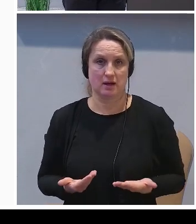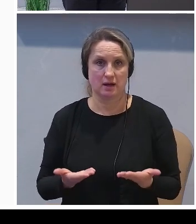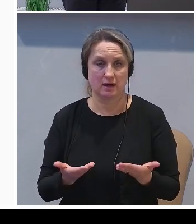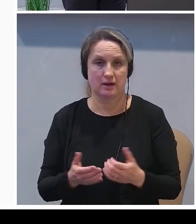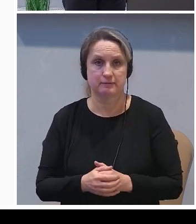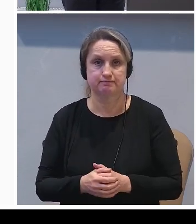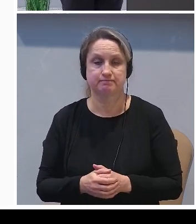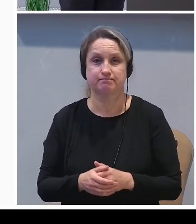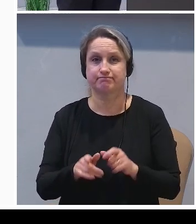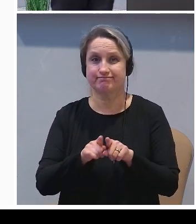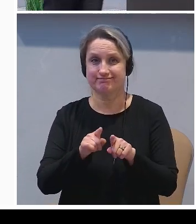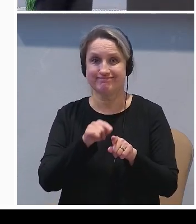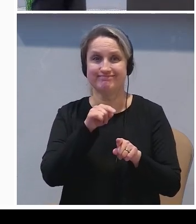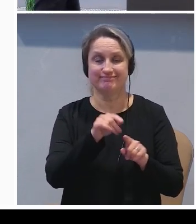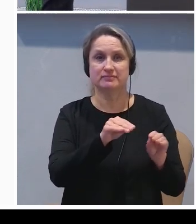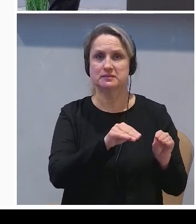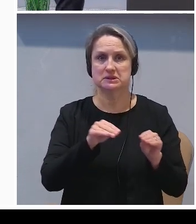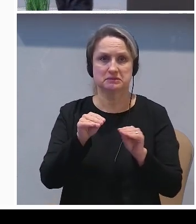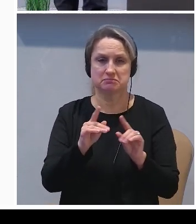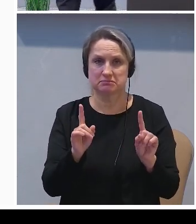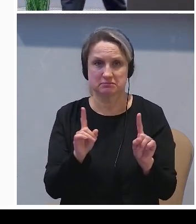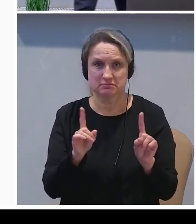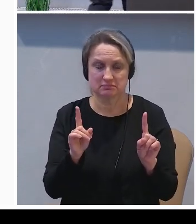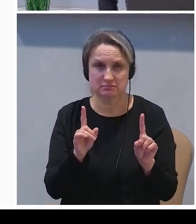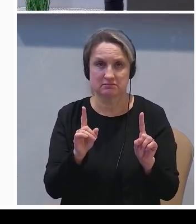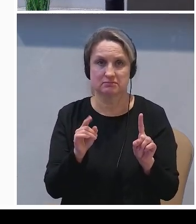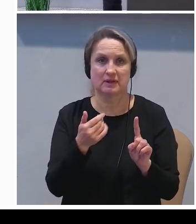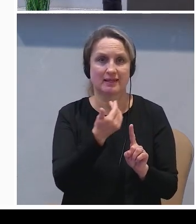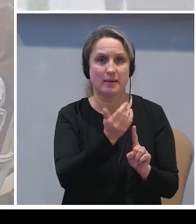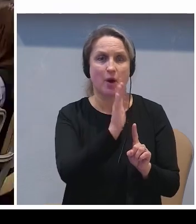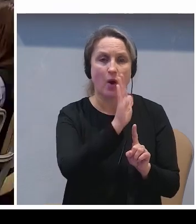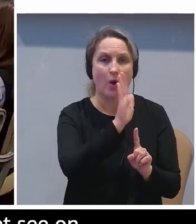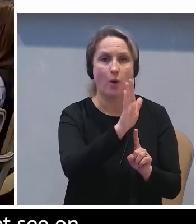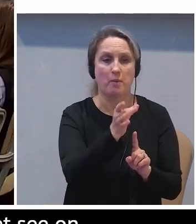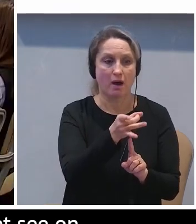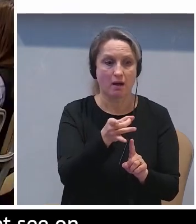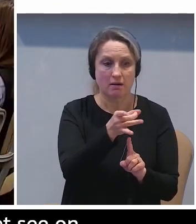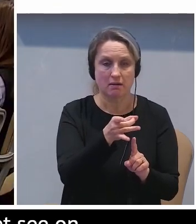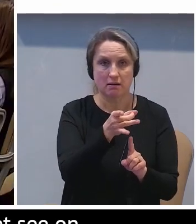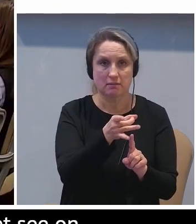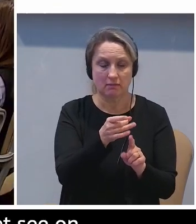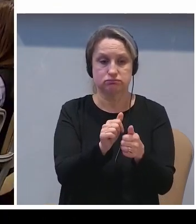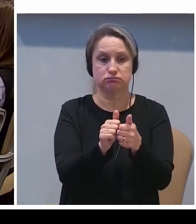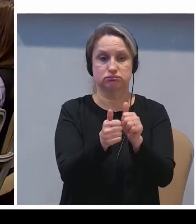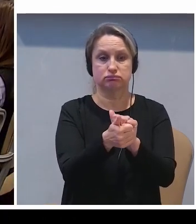Ka sellel puhul siirdame me patsiendile tema enda muundatud tüvirakke.